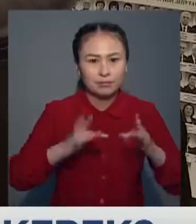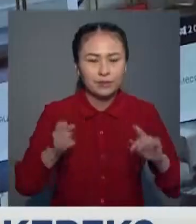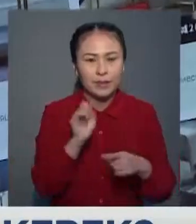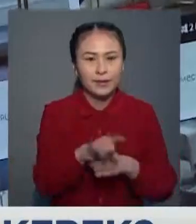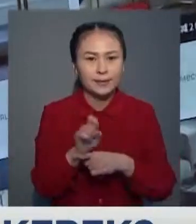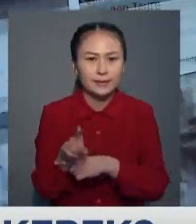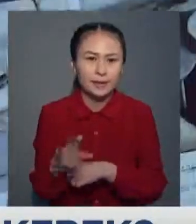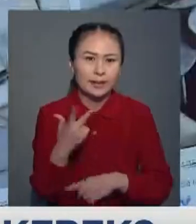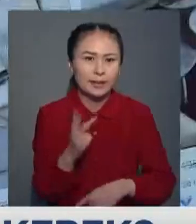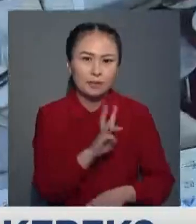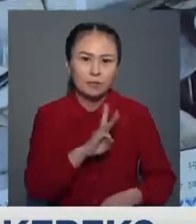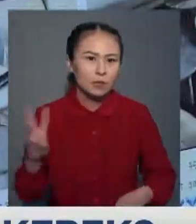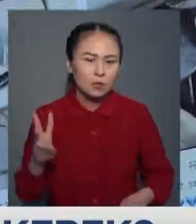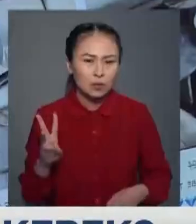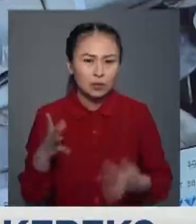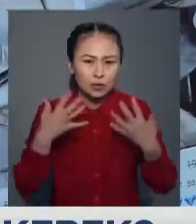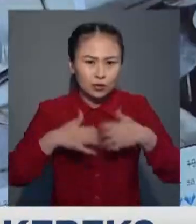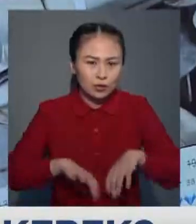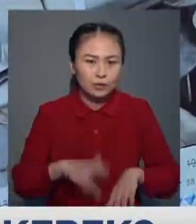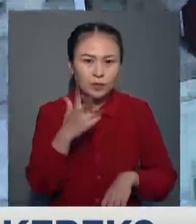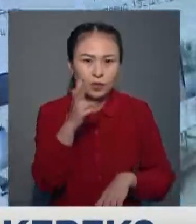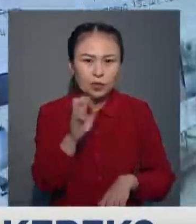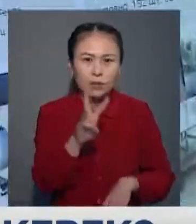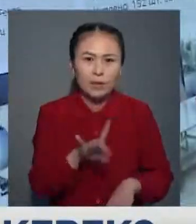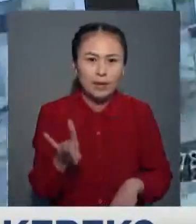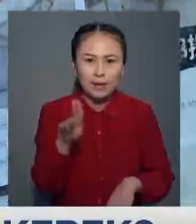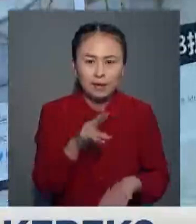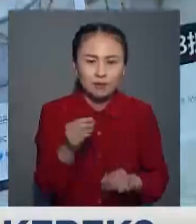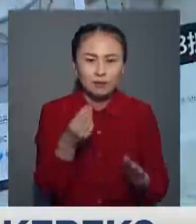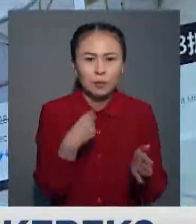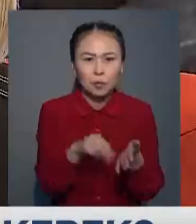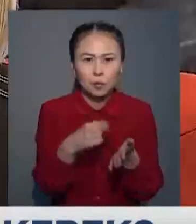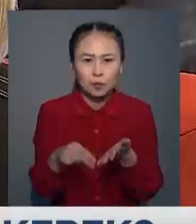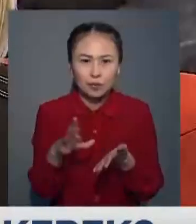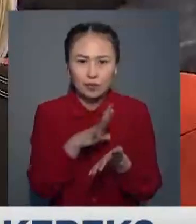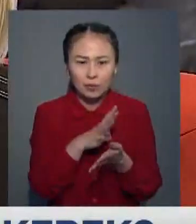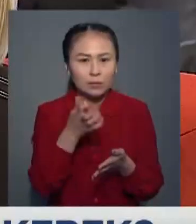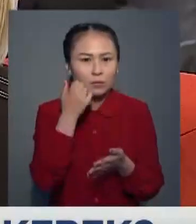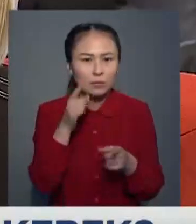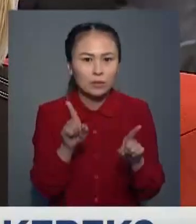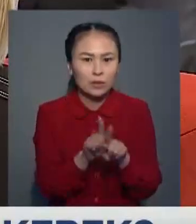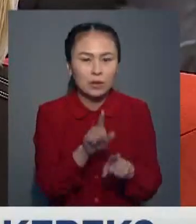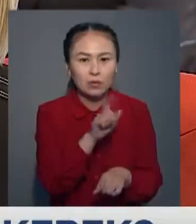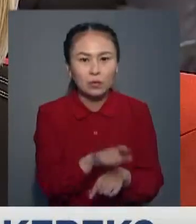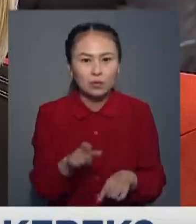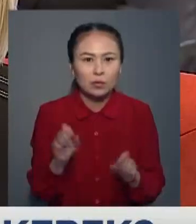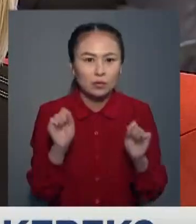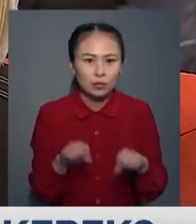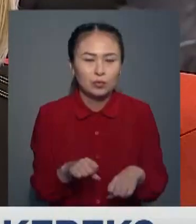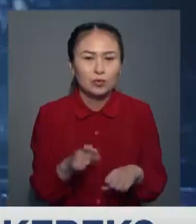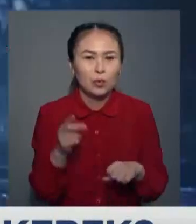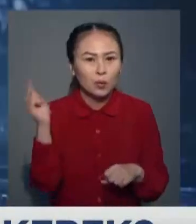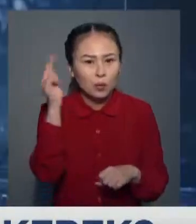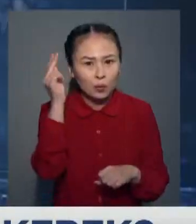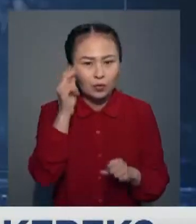бергендердің саны 3 миллионнан асыпты. Олар 300 миллиард теңгеге сауда жасаған. Осыдан ақ осы саланың адымы бірте алшаңдап